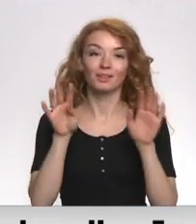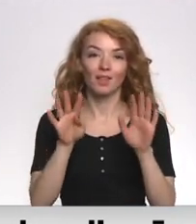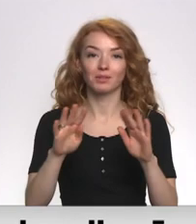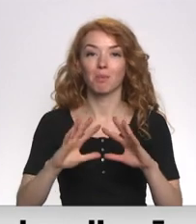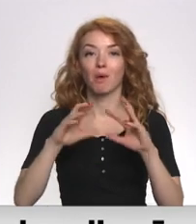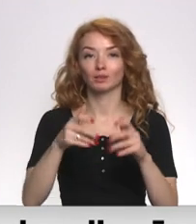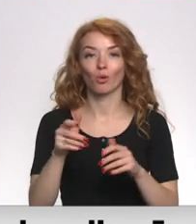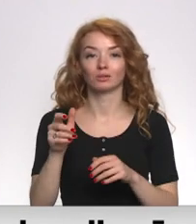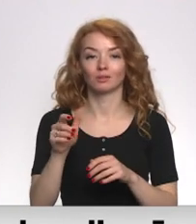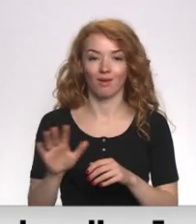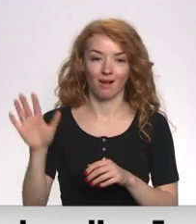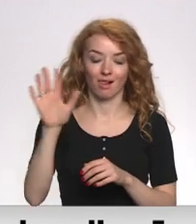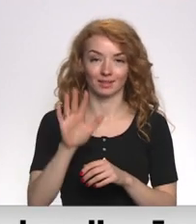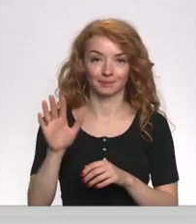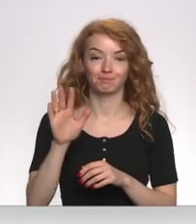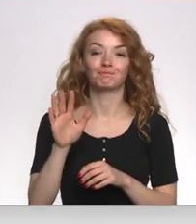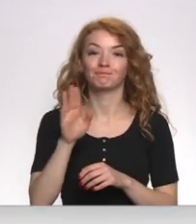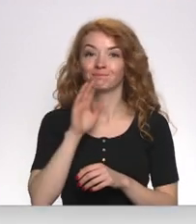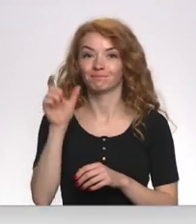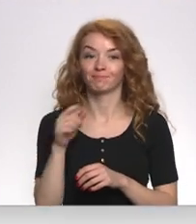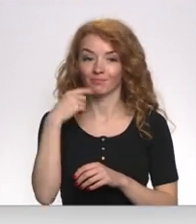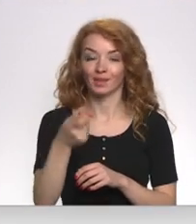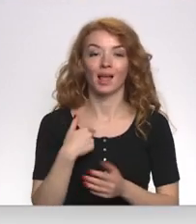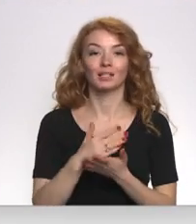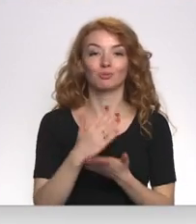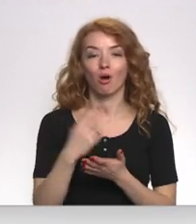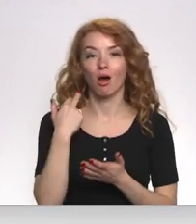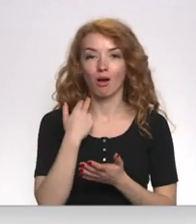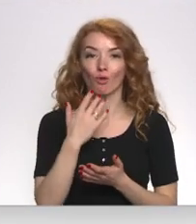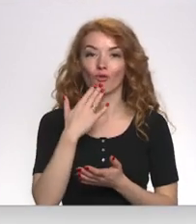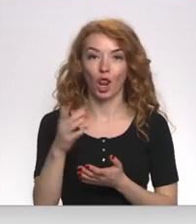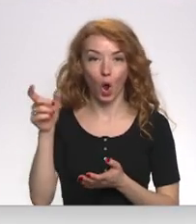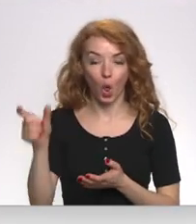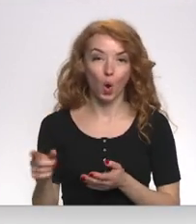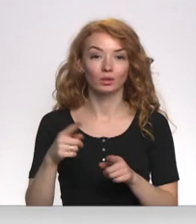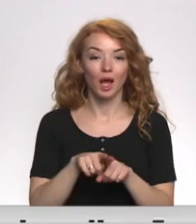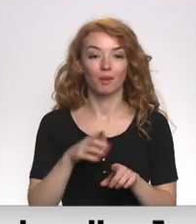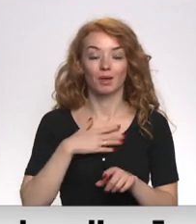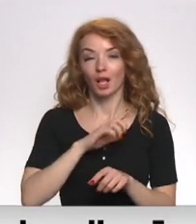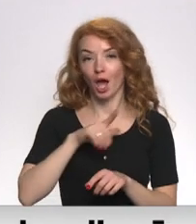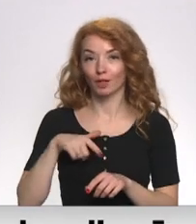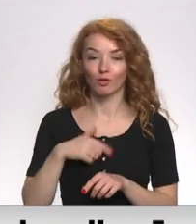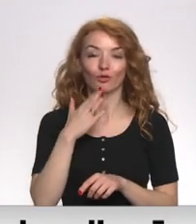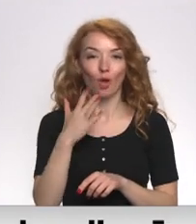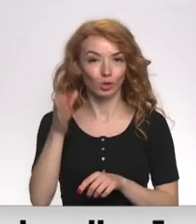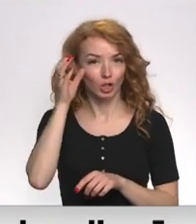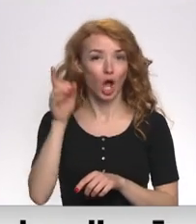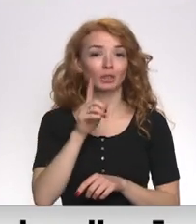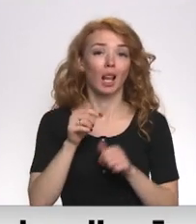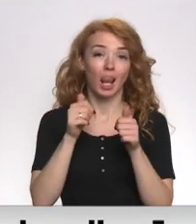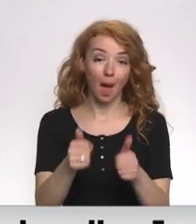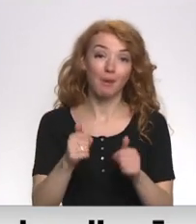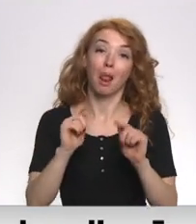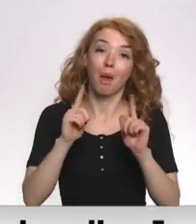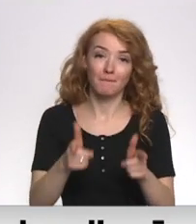pasaules valstīs. Pēc izglītības esmu filologs, tiesa gan angļu, bet uzskatu, ka arī manas latviešu valodas zināšanas ir gana labas, bet labprāt